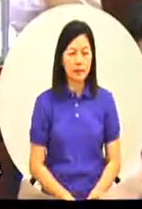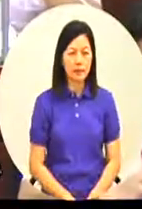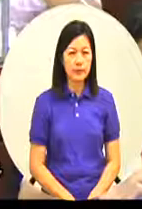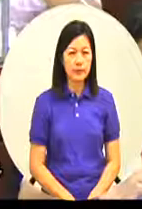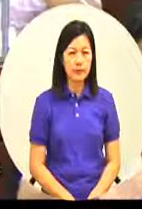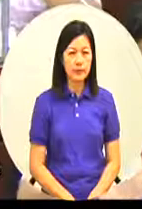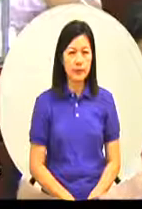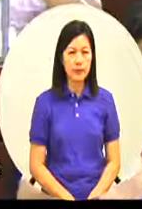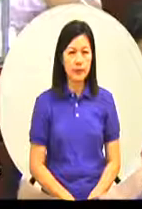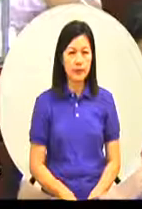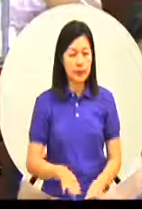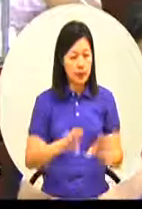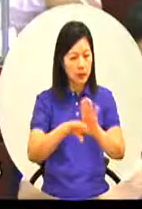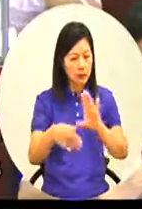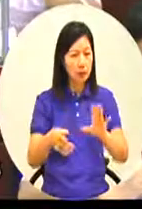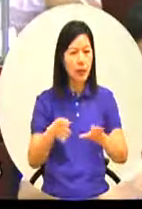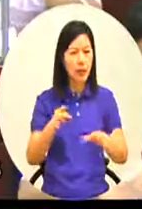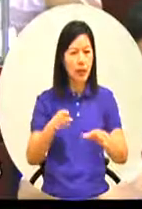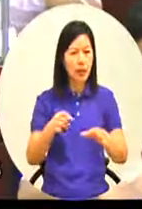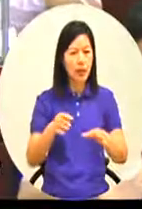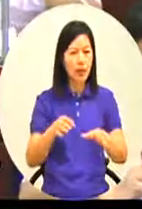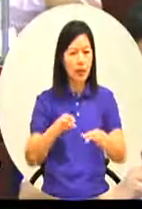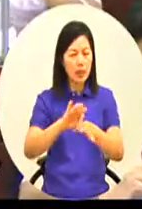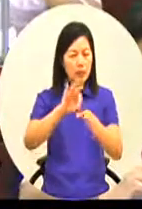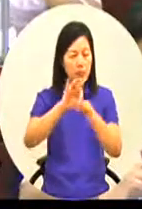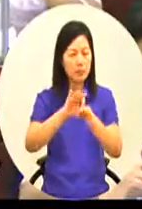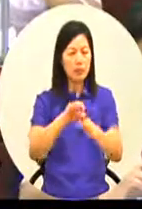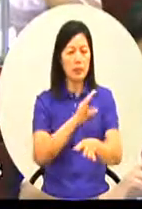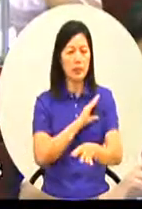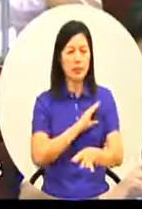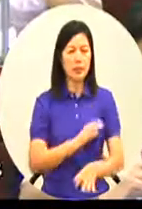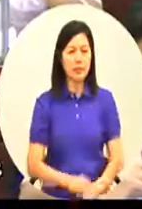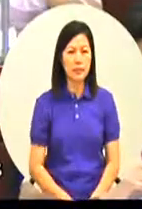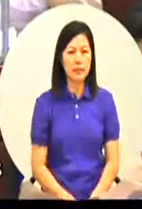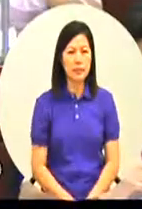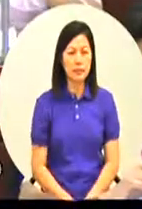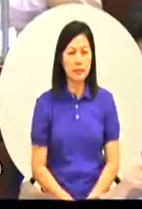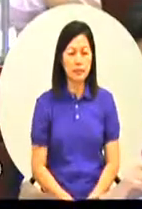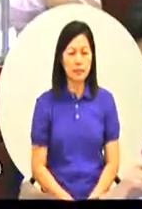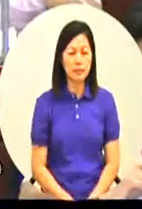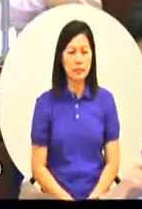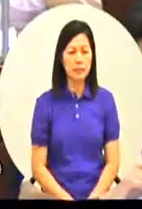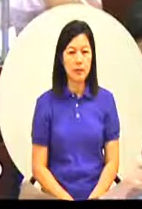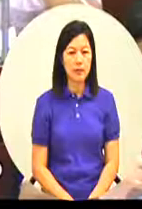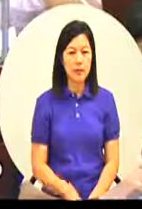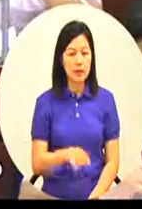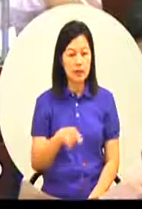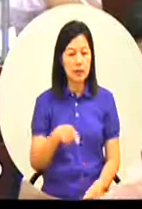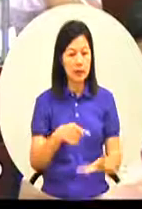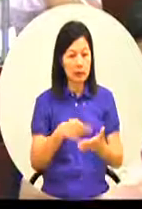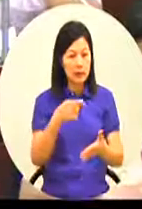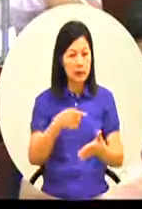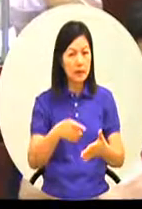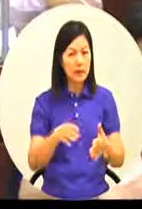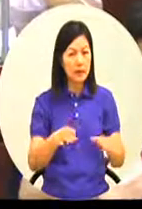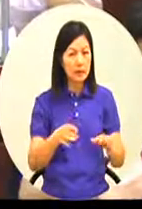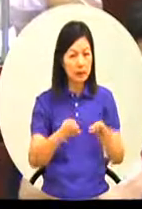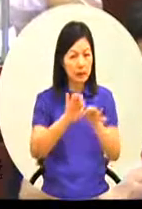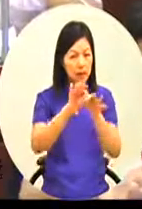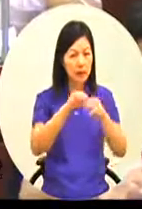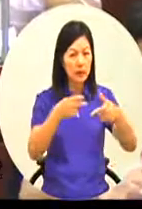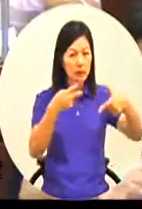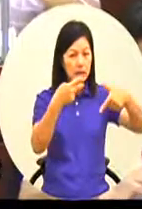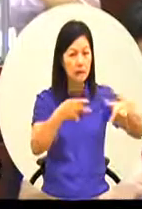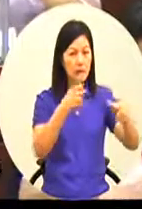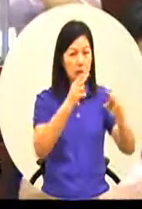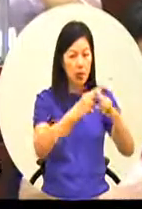哈。所以税额就会比较高一点了，啊，这一次这个调整的为什么仁武那边跟